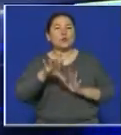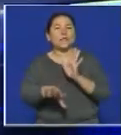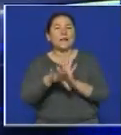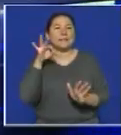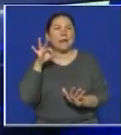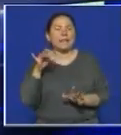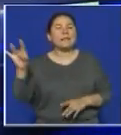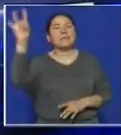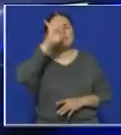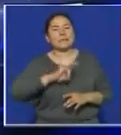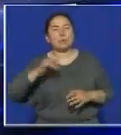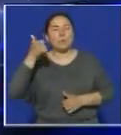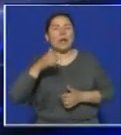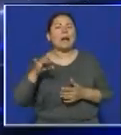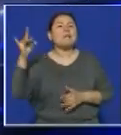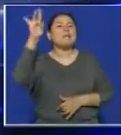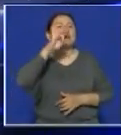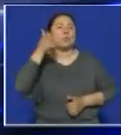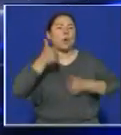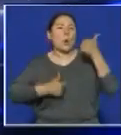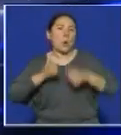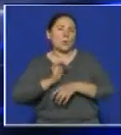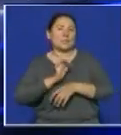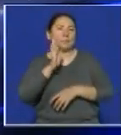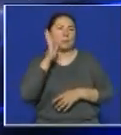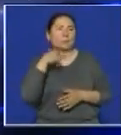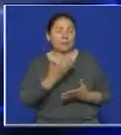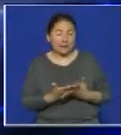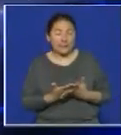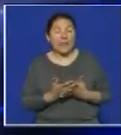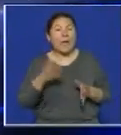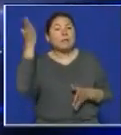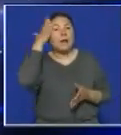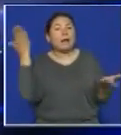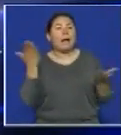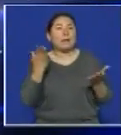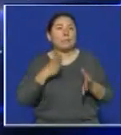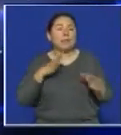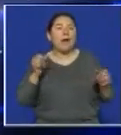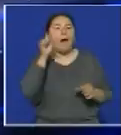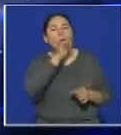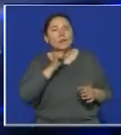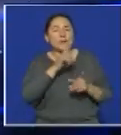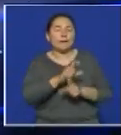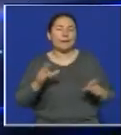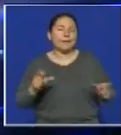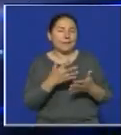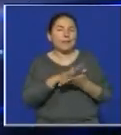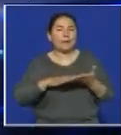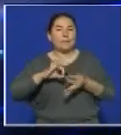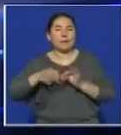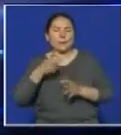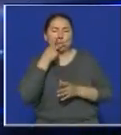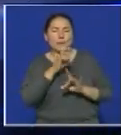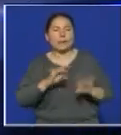танылғандар республикалық халықаралық конкурсты бақсынау мүмкіндігіне ие болады. Талайды талантымен таңғалдырған әншілер туралы әріптесім Жансая Оразбайдың